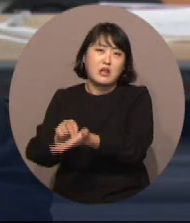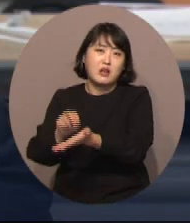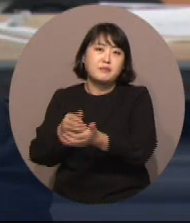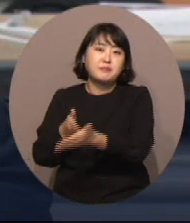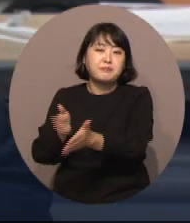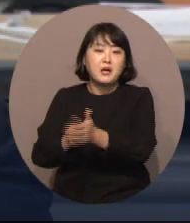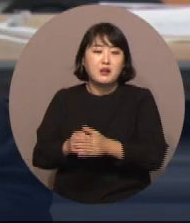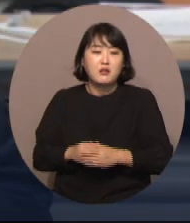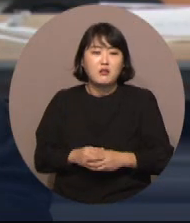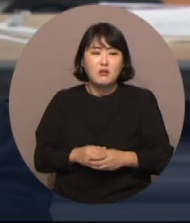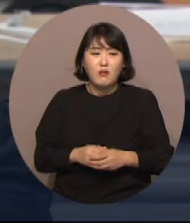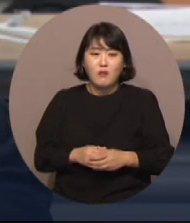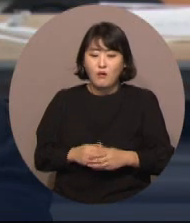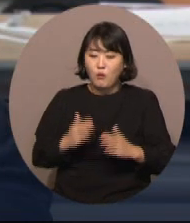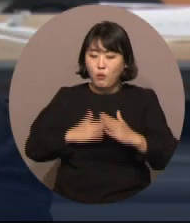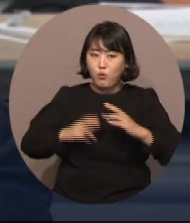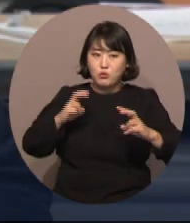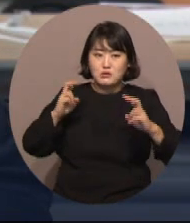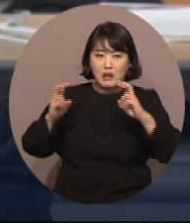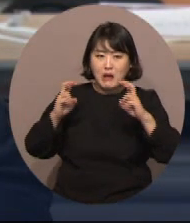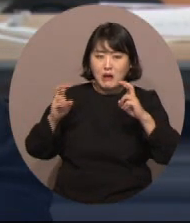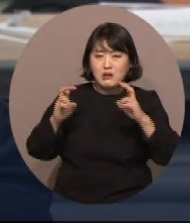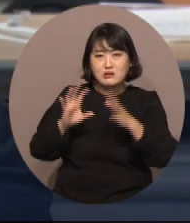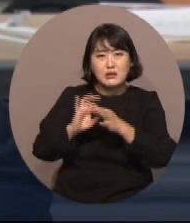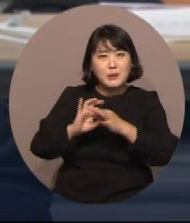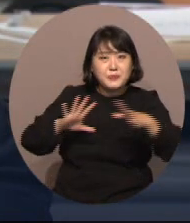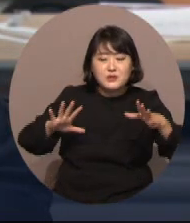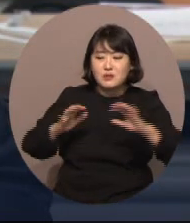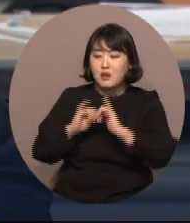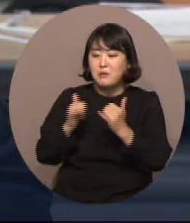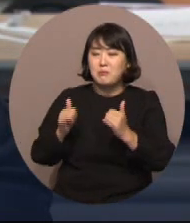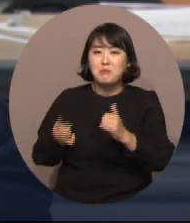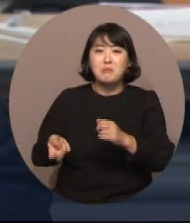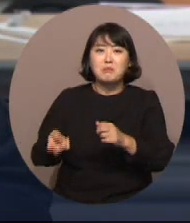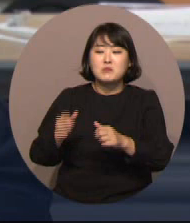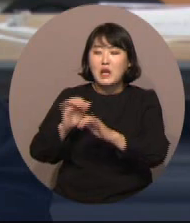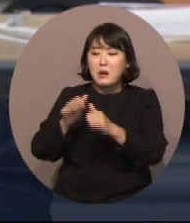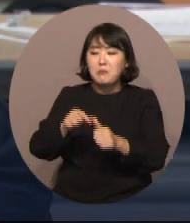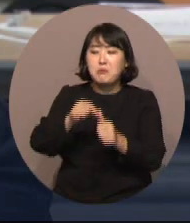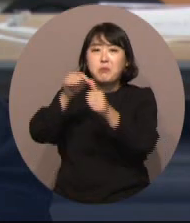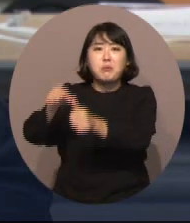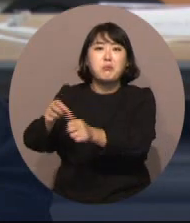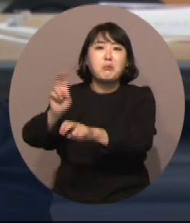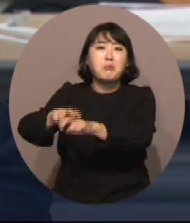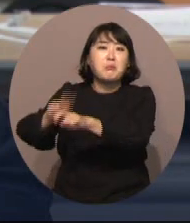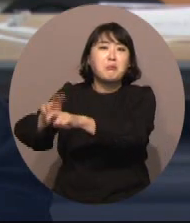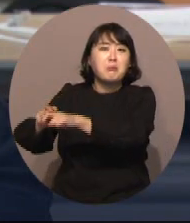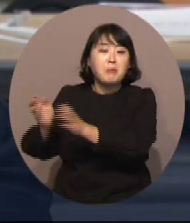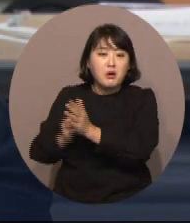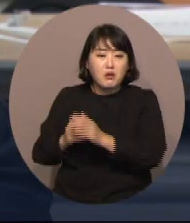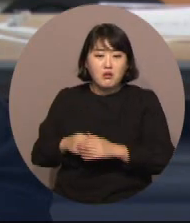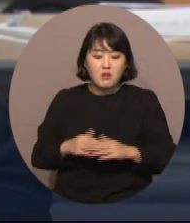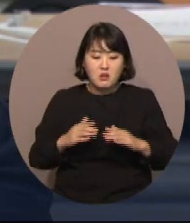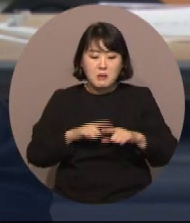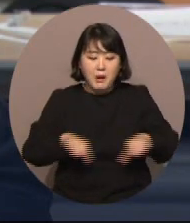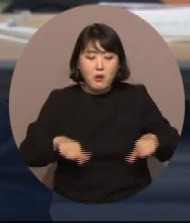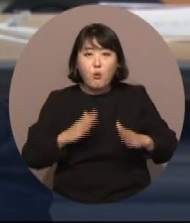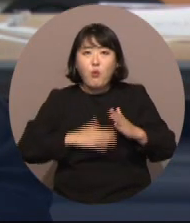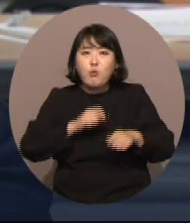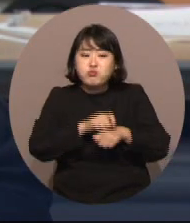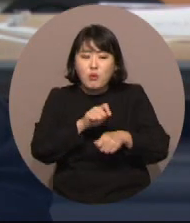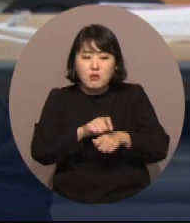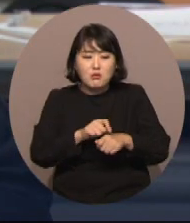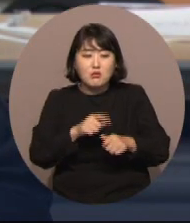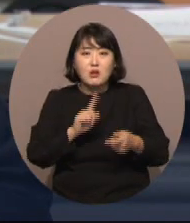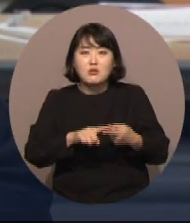관련된 전문성과는 전혀 상관없는 그런 분들로 임명을 하셨습니다. 스스로는 그렇게 인사를 하시고 일반직 공무원들에 대해서 이렇게